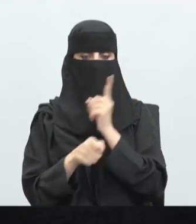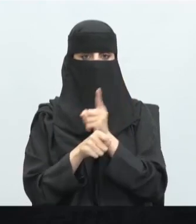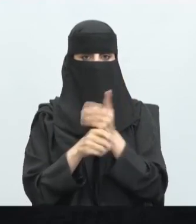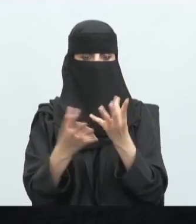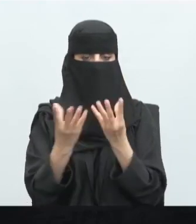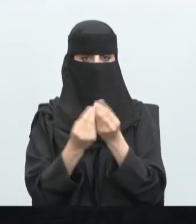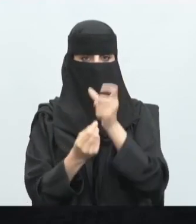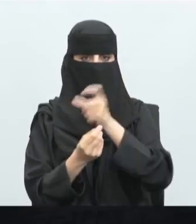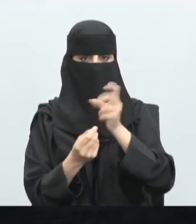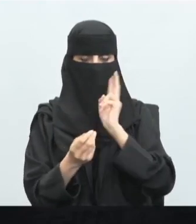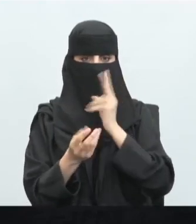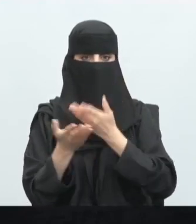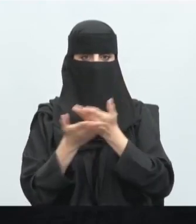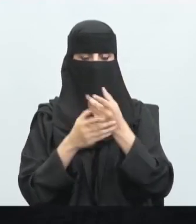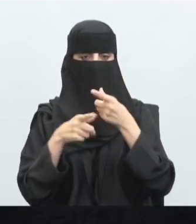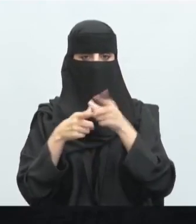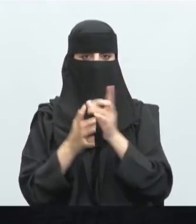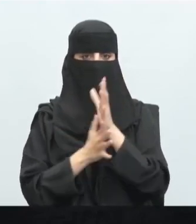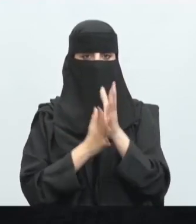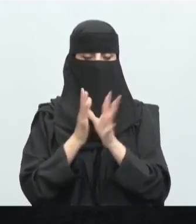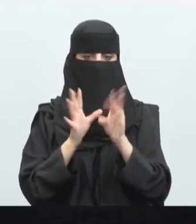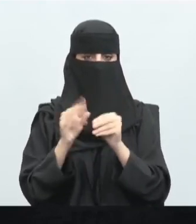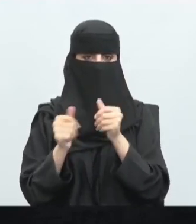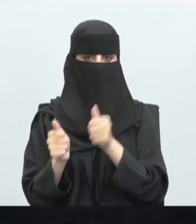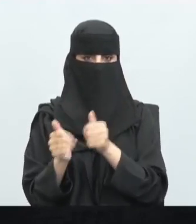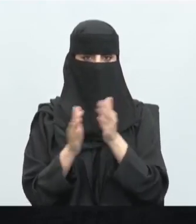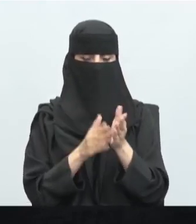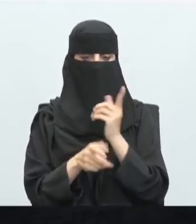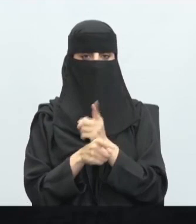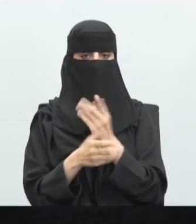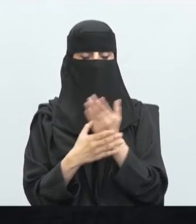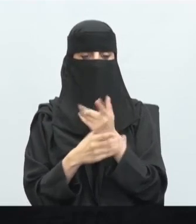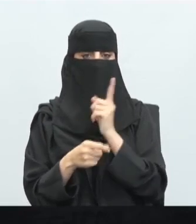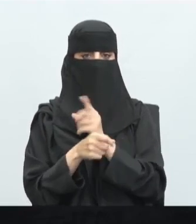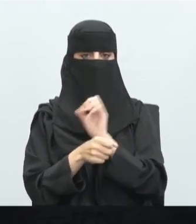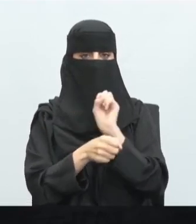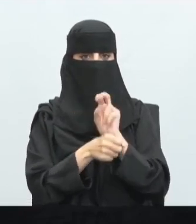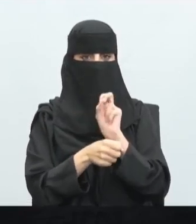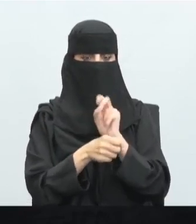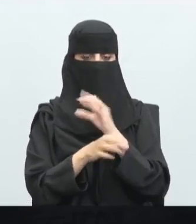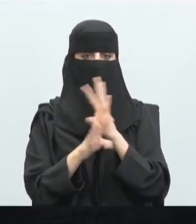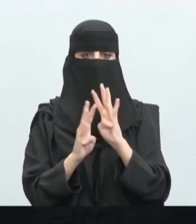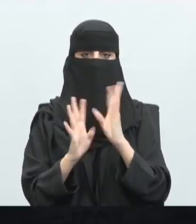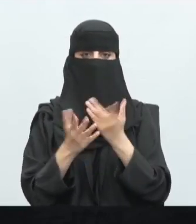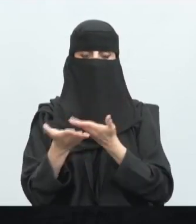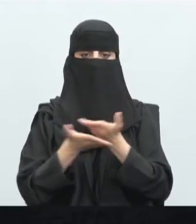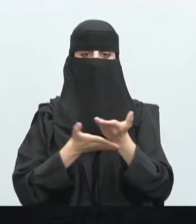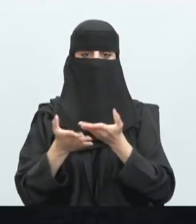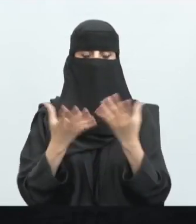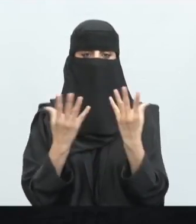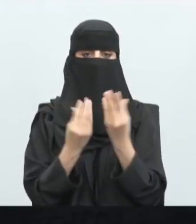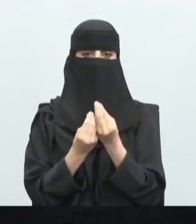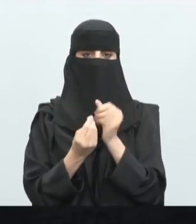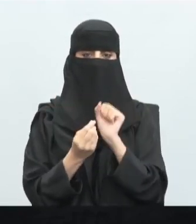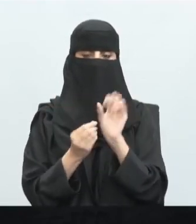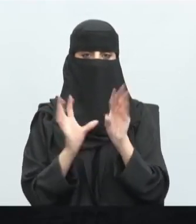معلميكم يوجهون لكيفيه التفاعل مع النص اثناء السرد